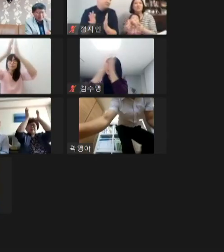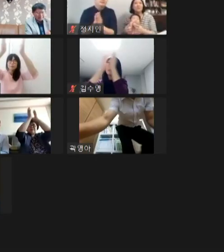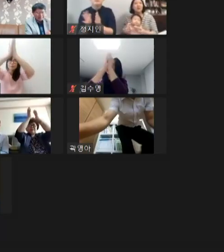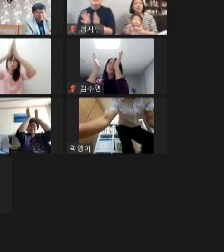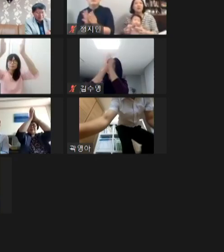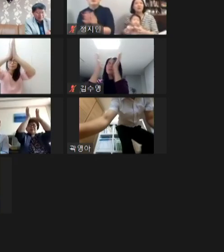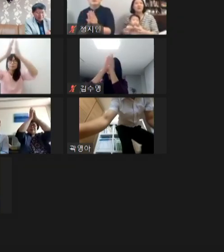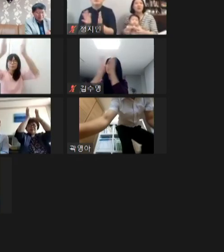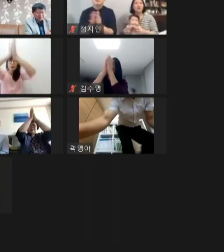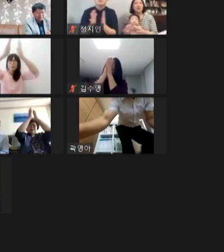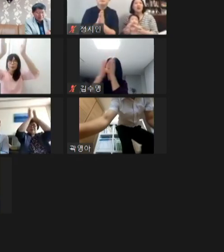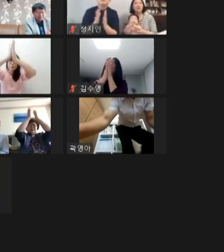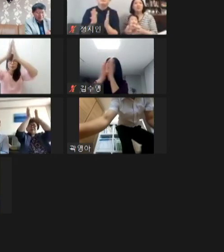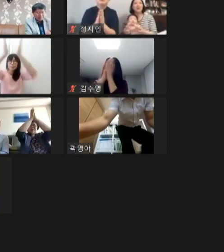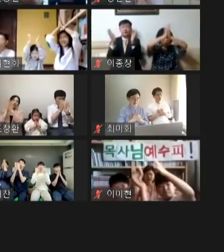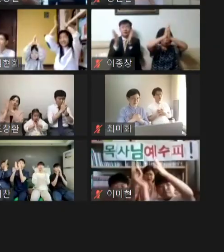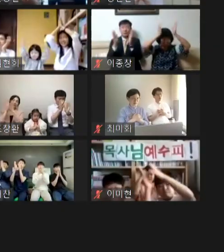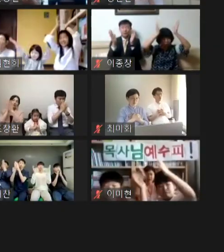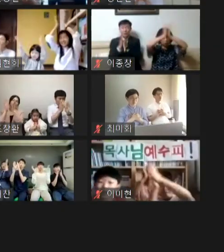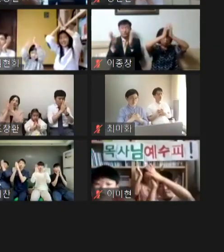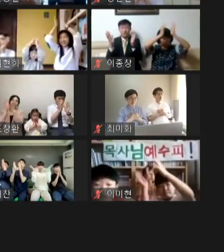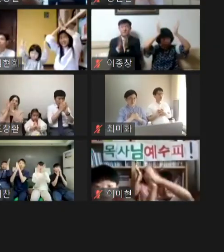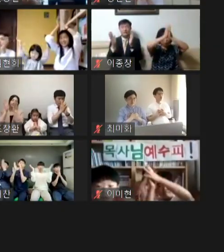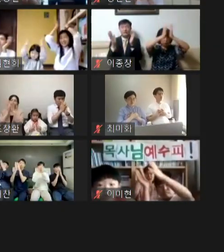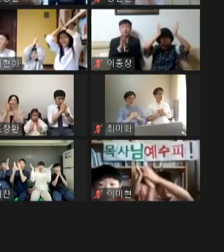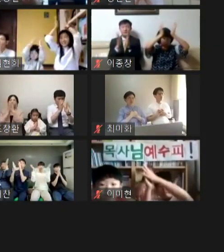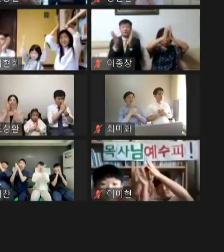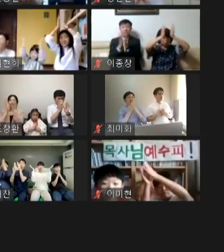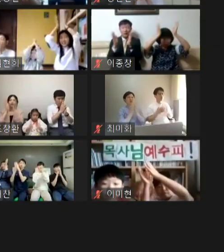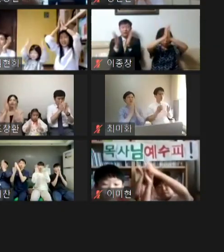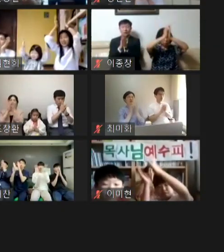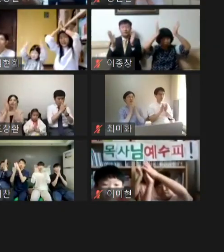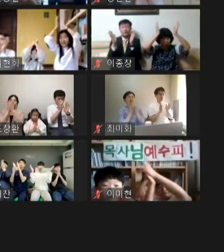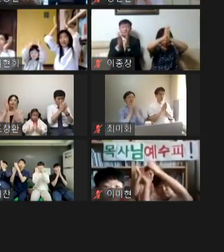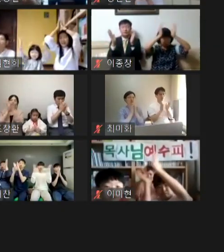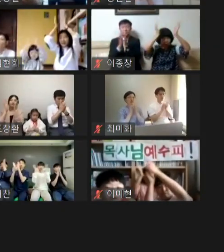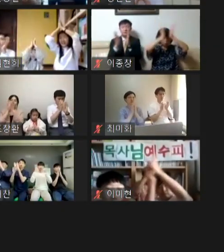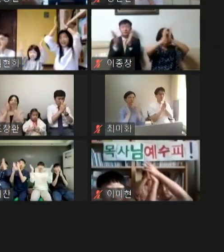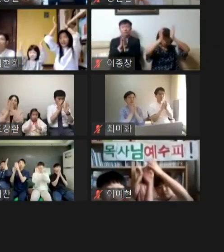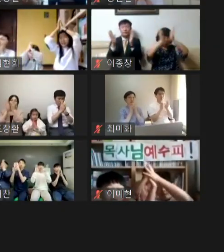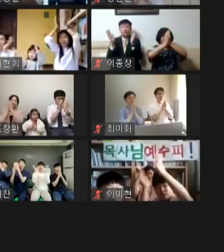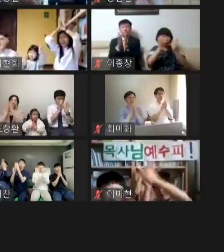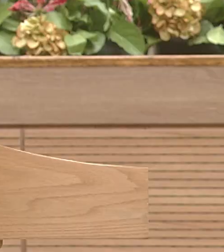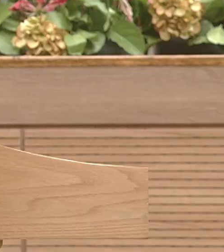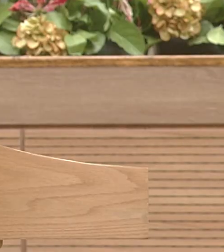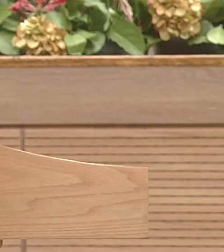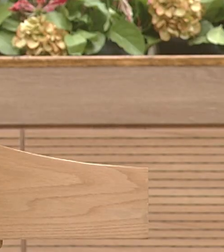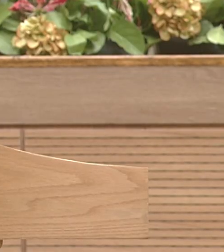감사합니다. 할렐루야, 할렐루야, 할렐루야.